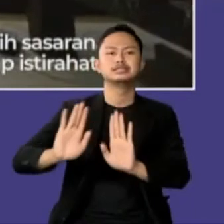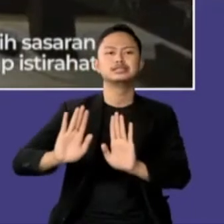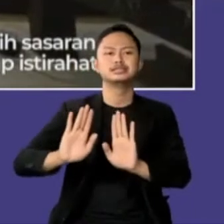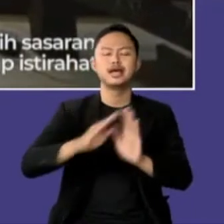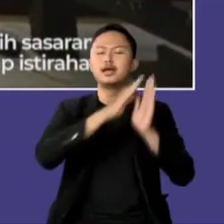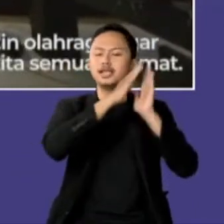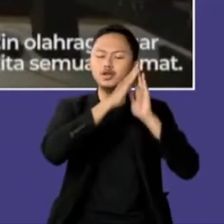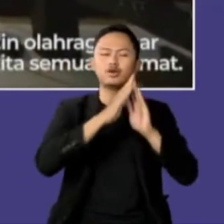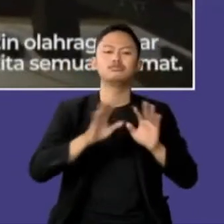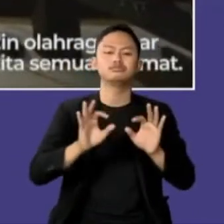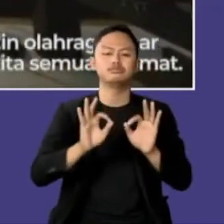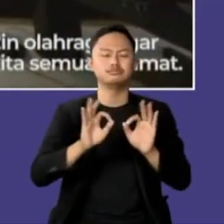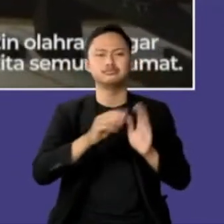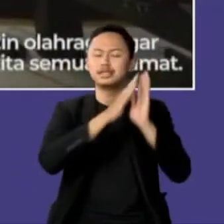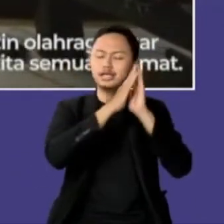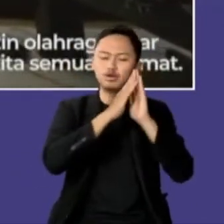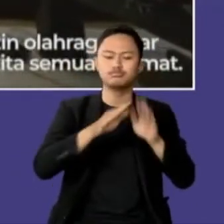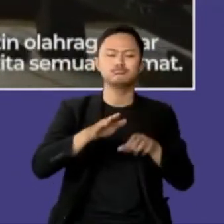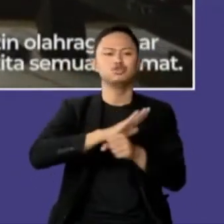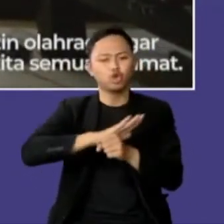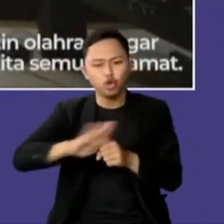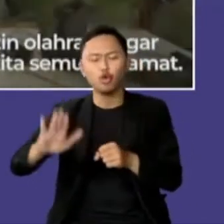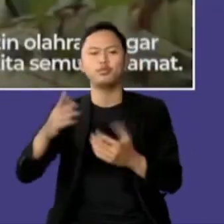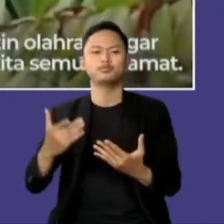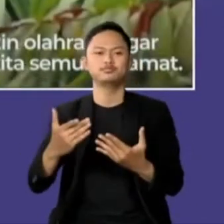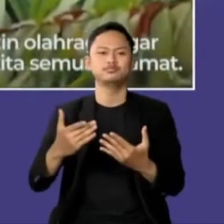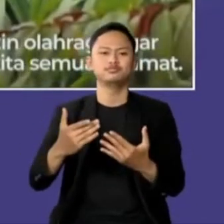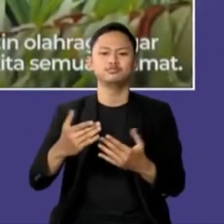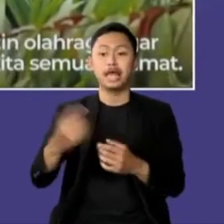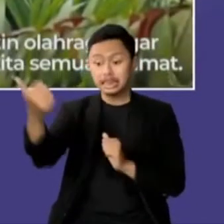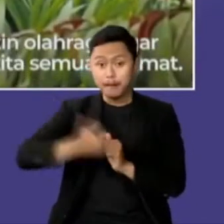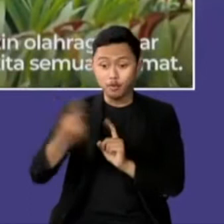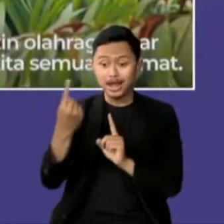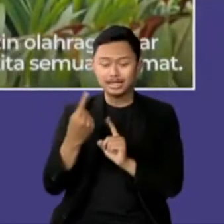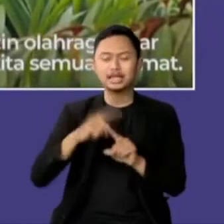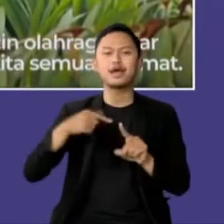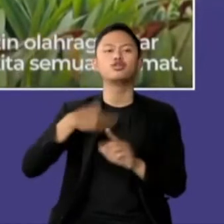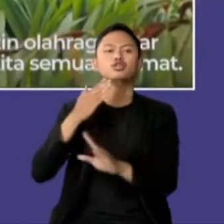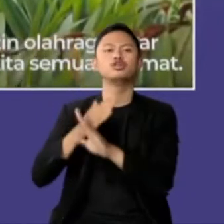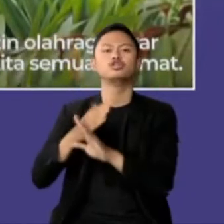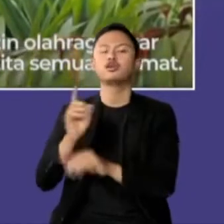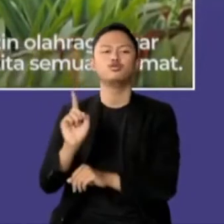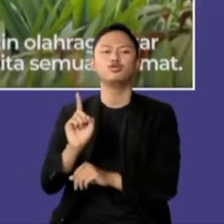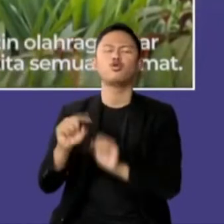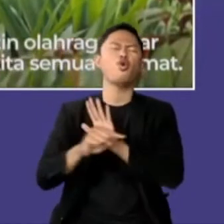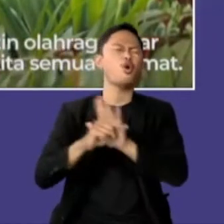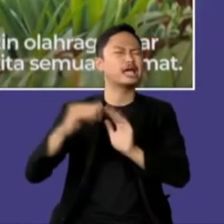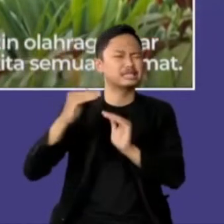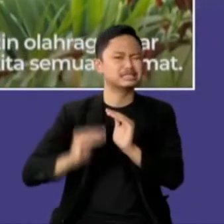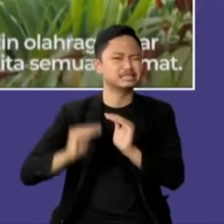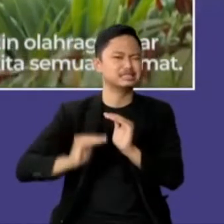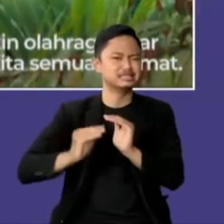cukup terima tamu juga harus mulai dibatasi ya kita boleh berbuat untuk kepentingan masyarakat tapi juga tidak kalah penting